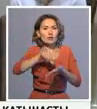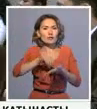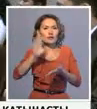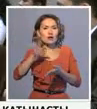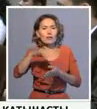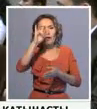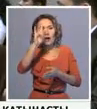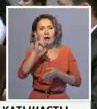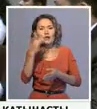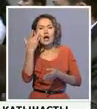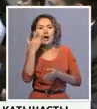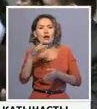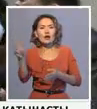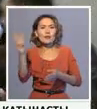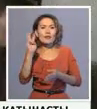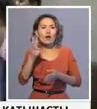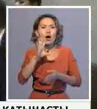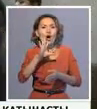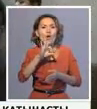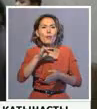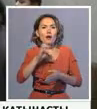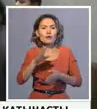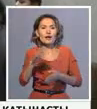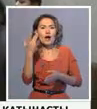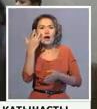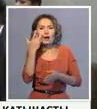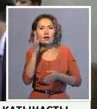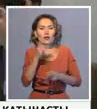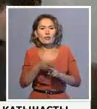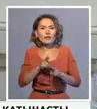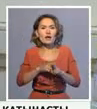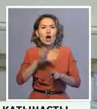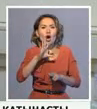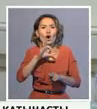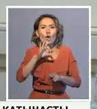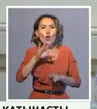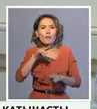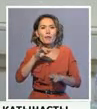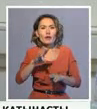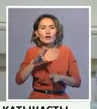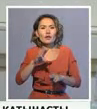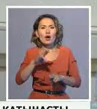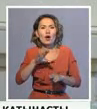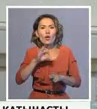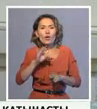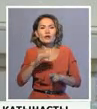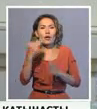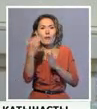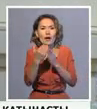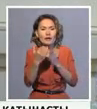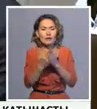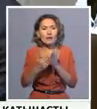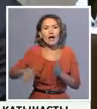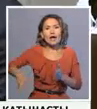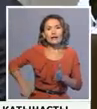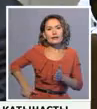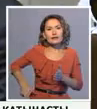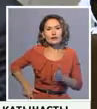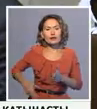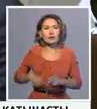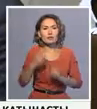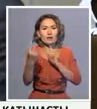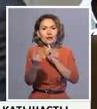туралы Қазақстанның ақштағы елшісі Қайрат Омаровтың америкалық Open World бағдарламасының директоры Джон Окифпен кездесу барысында белгілі